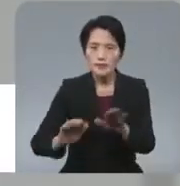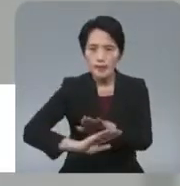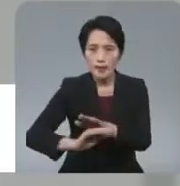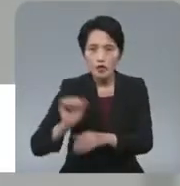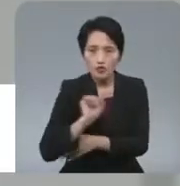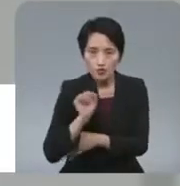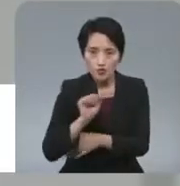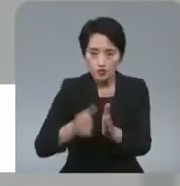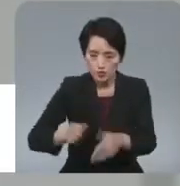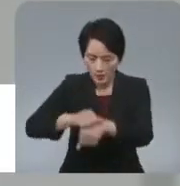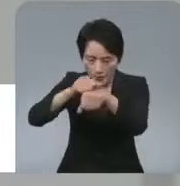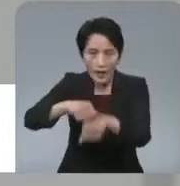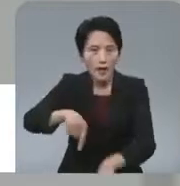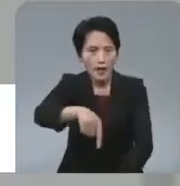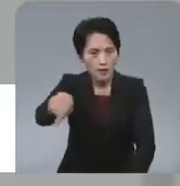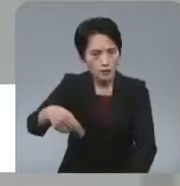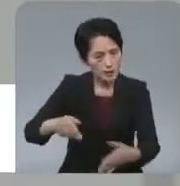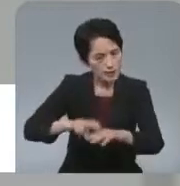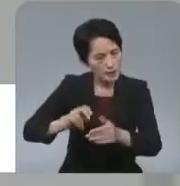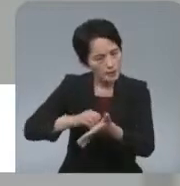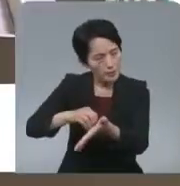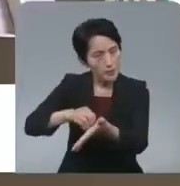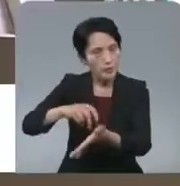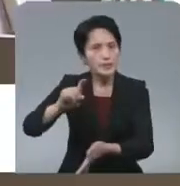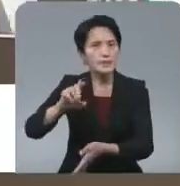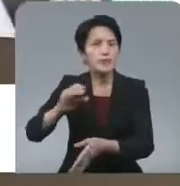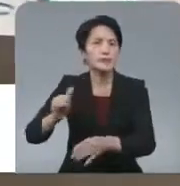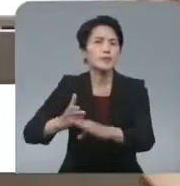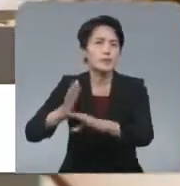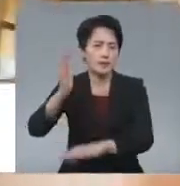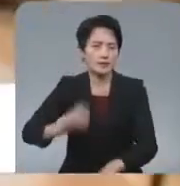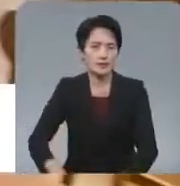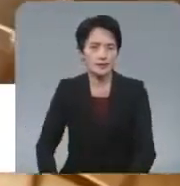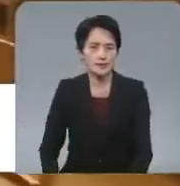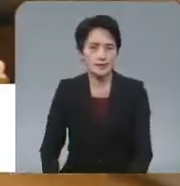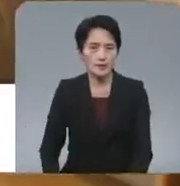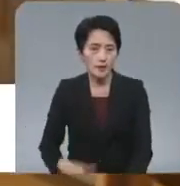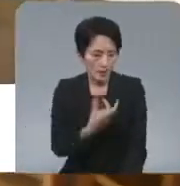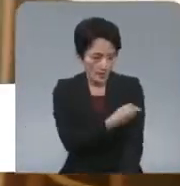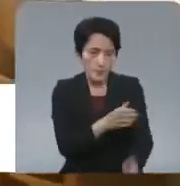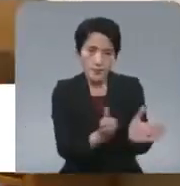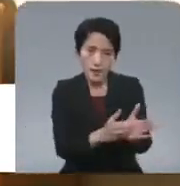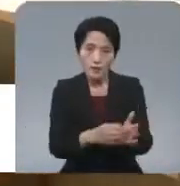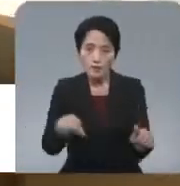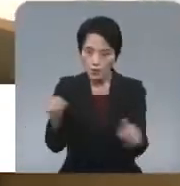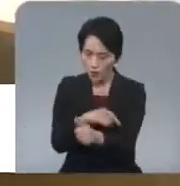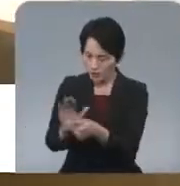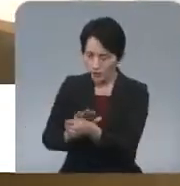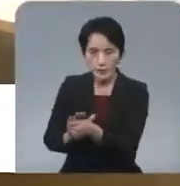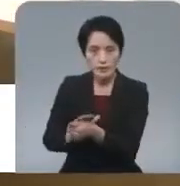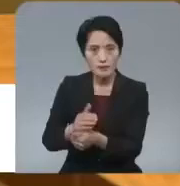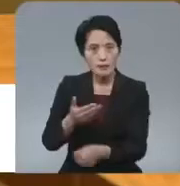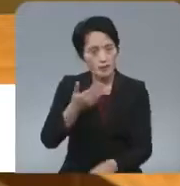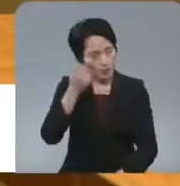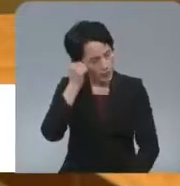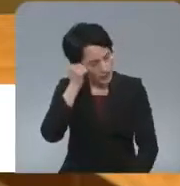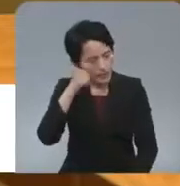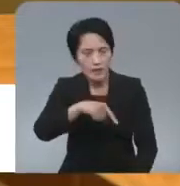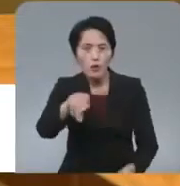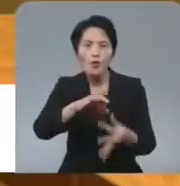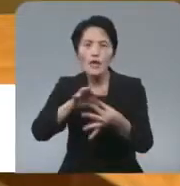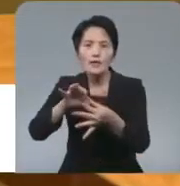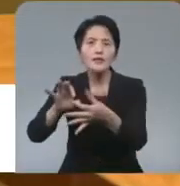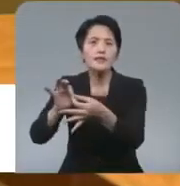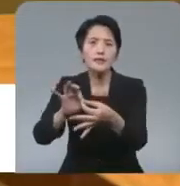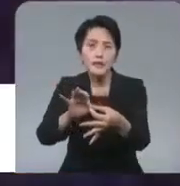mars dernier ce mois-ci toutes les tranches d'âge sauf les trentenaires on veut progresser le nombre de personnes ayant intégré le marché